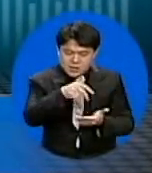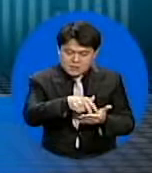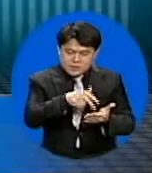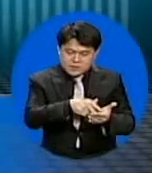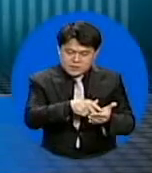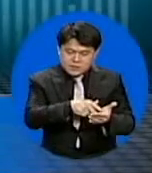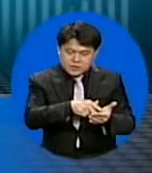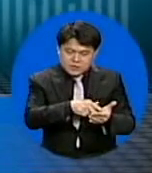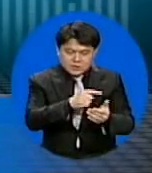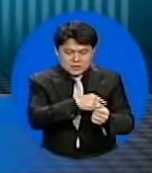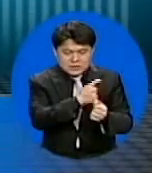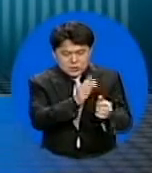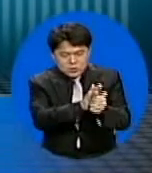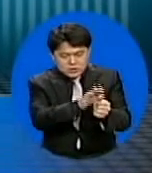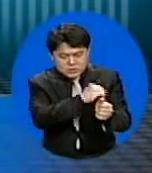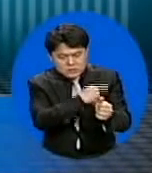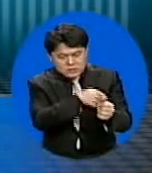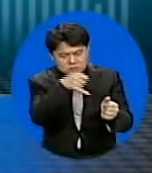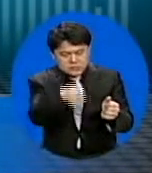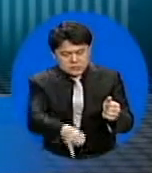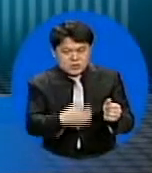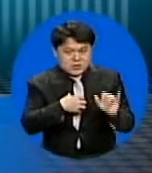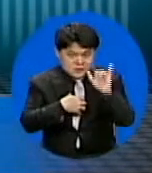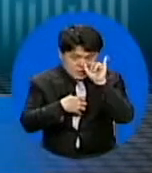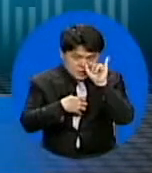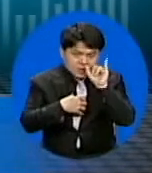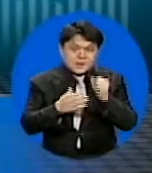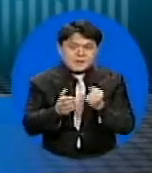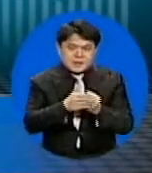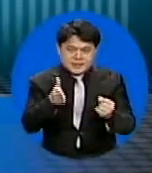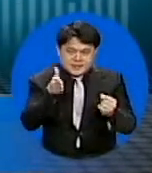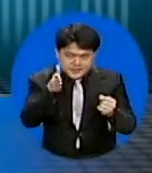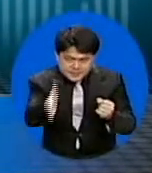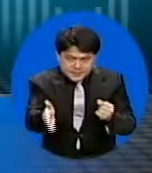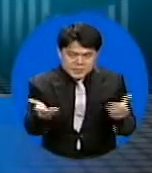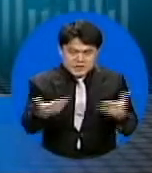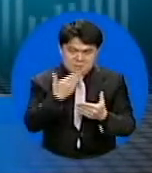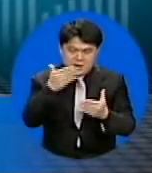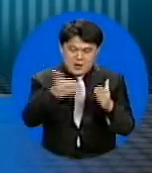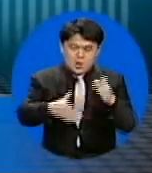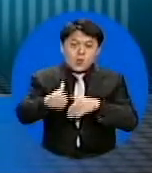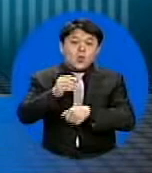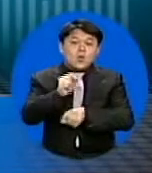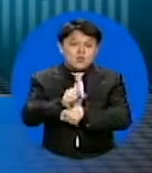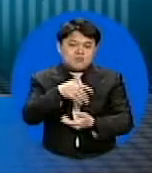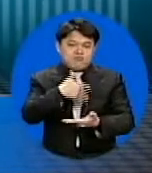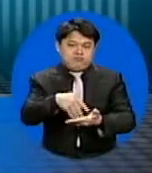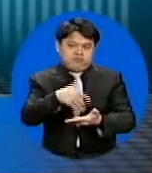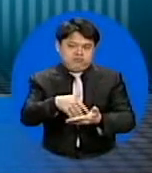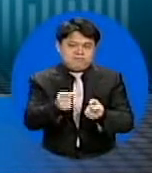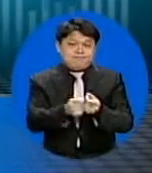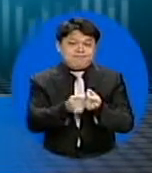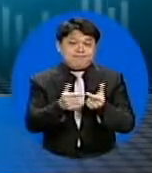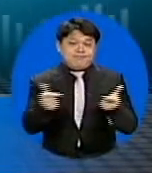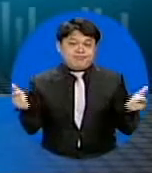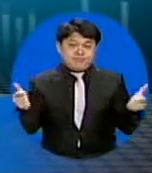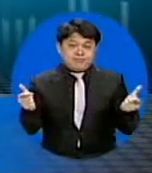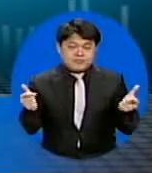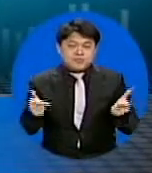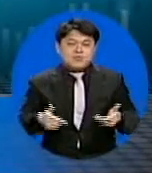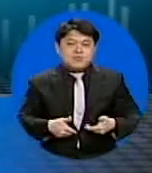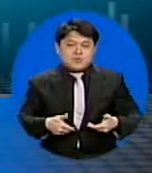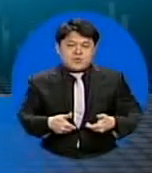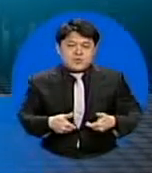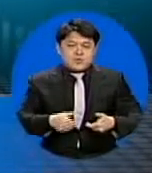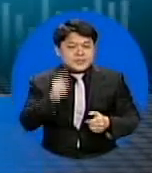떨어질 수 있기 때문에 네. 조속히 이 일을 전담할 수 있는 공무원 수가 확충이 되어야만